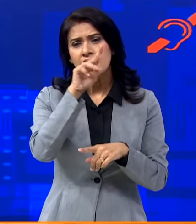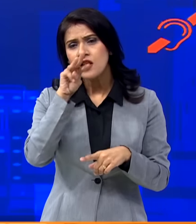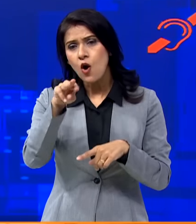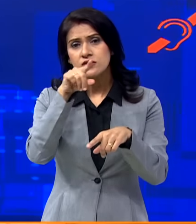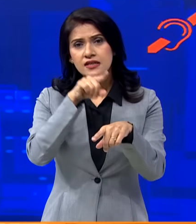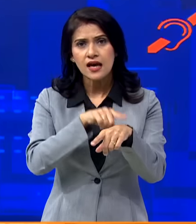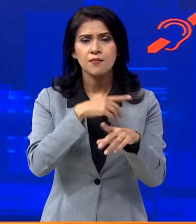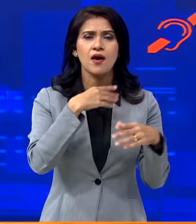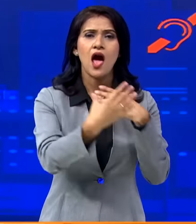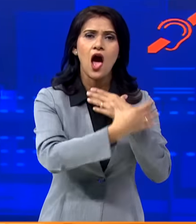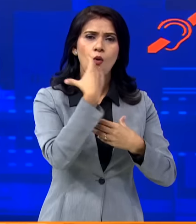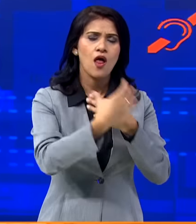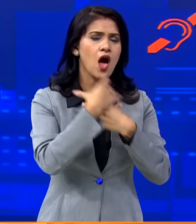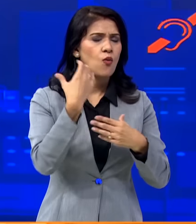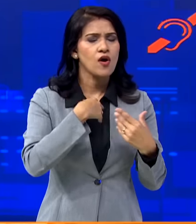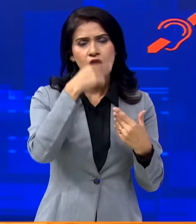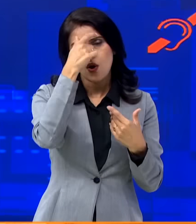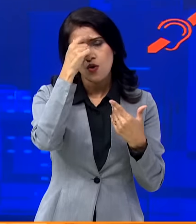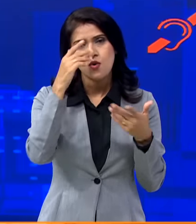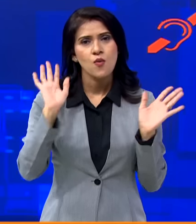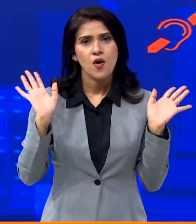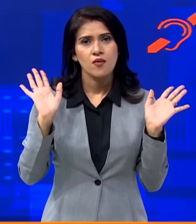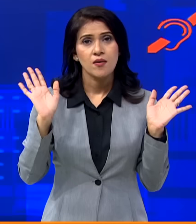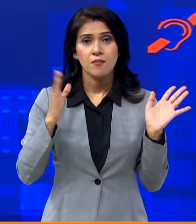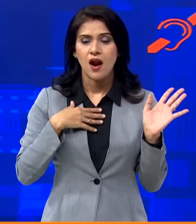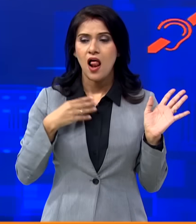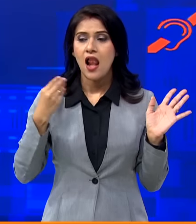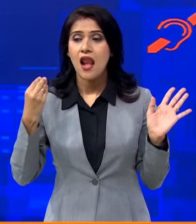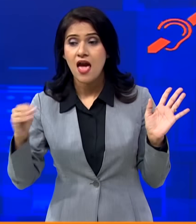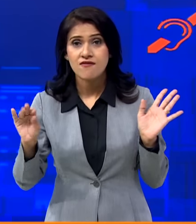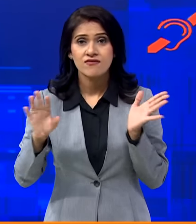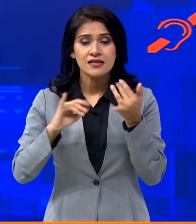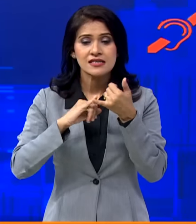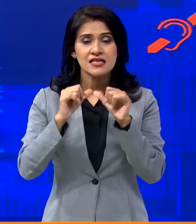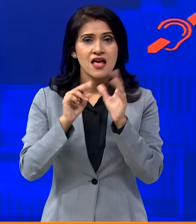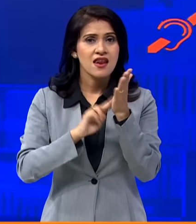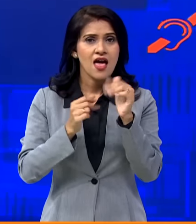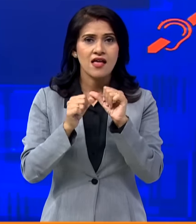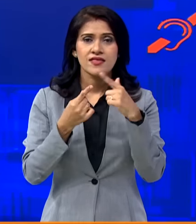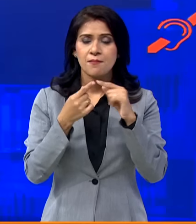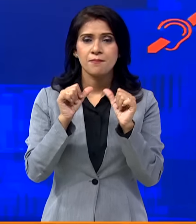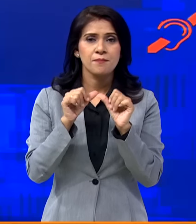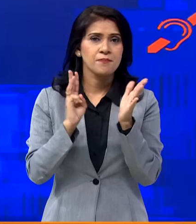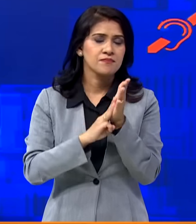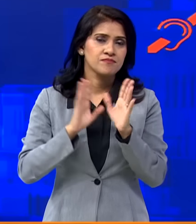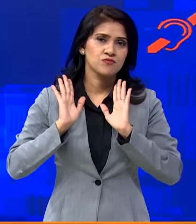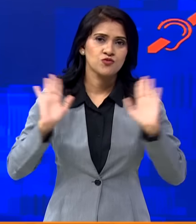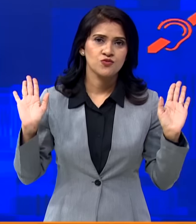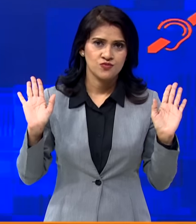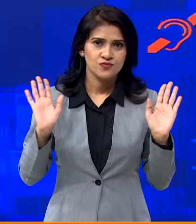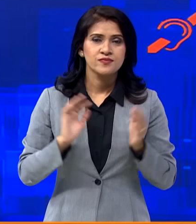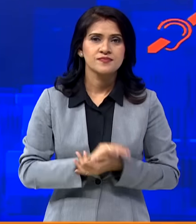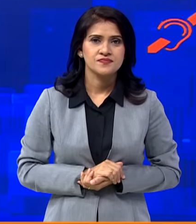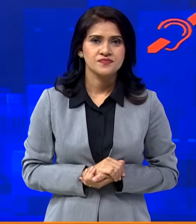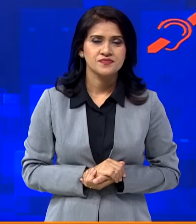हैं लेकिन सनातन से समझौता नहीं किया जा सता मैंने कांग्रेस के लोगों से पूछा कि आचार्य प्रमोद